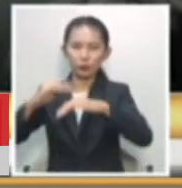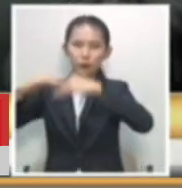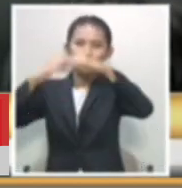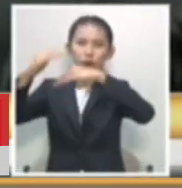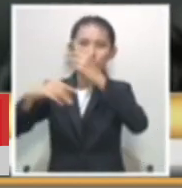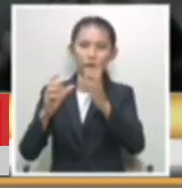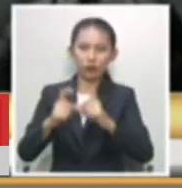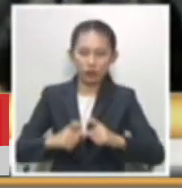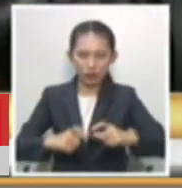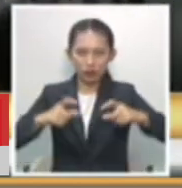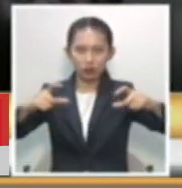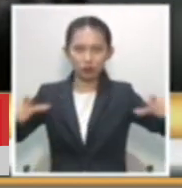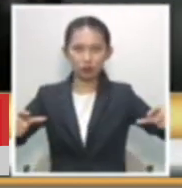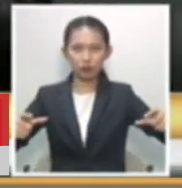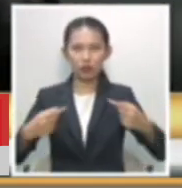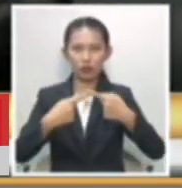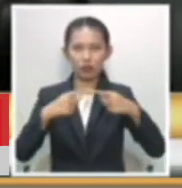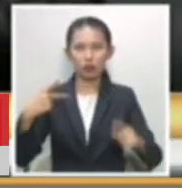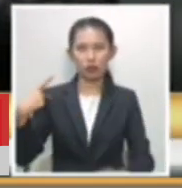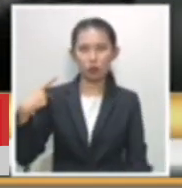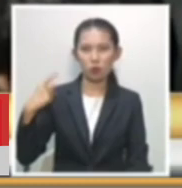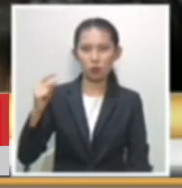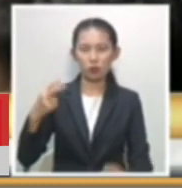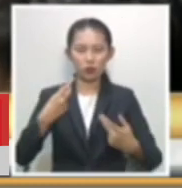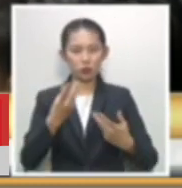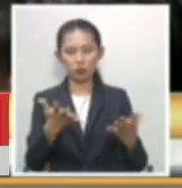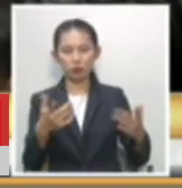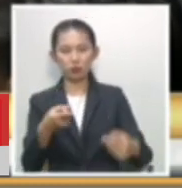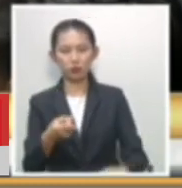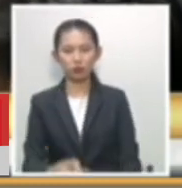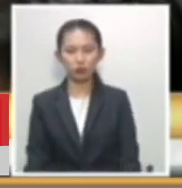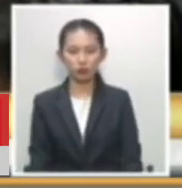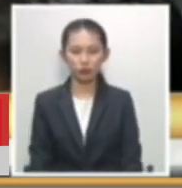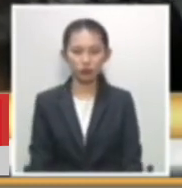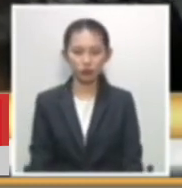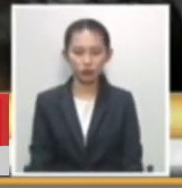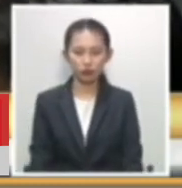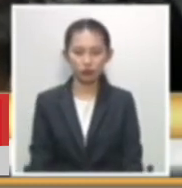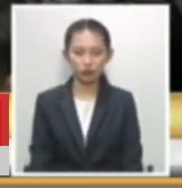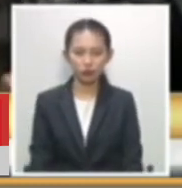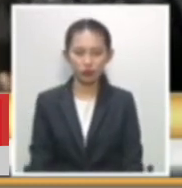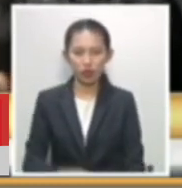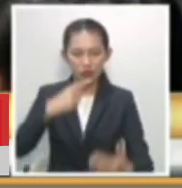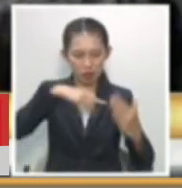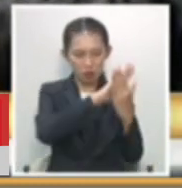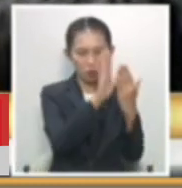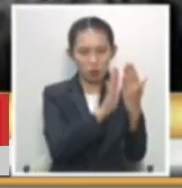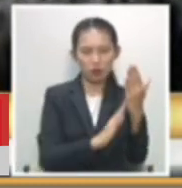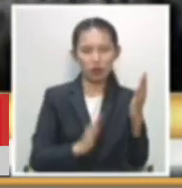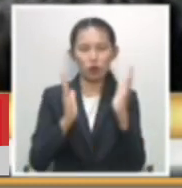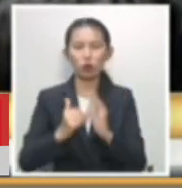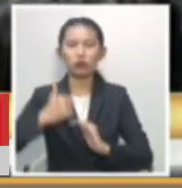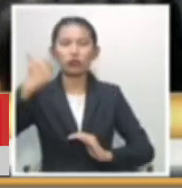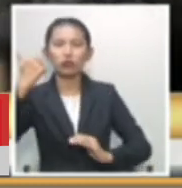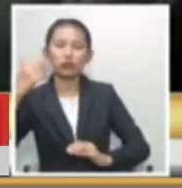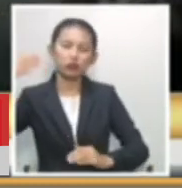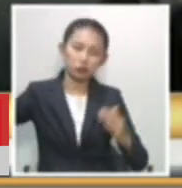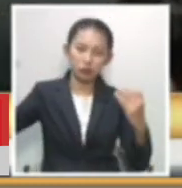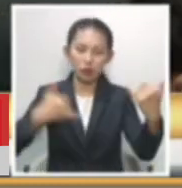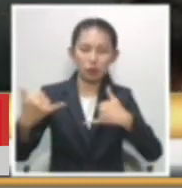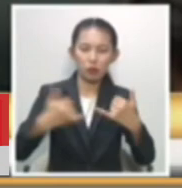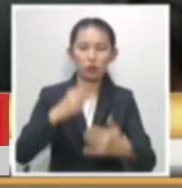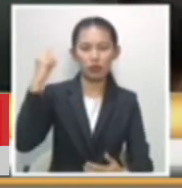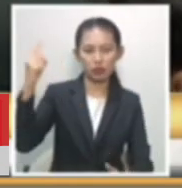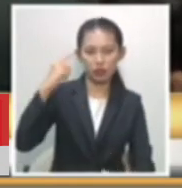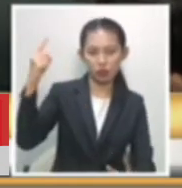างดีเป็นแหล่งเงินที่เข้าประเทศที่ออกจากกระเป๋าของชาวต่างชาติไม่ใช่จากภาษีคนไทยก